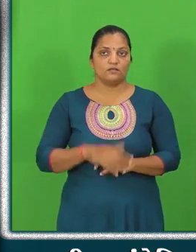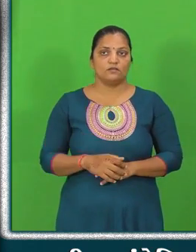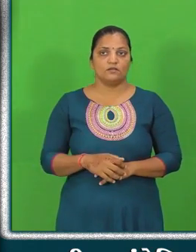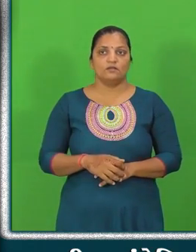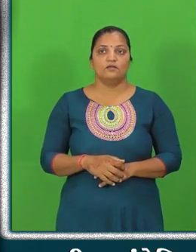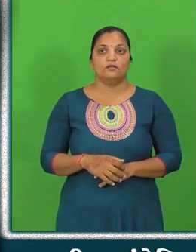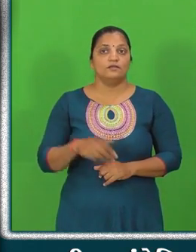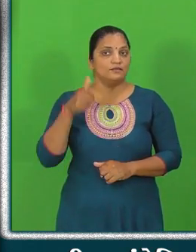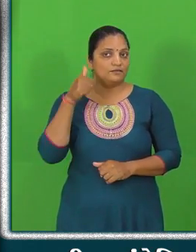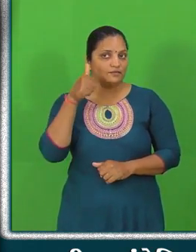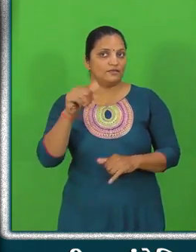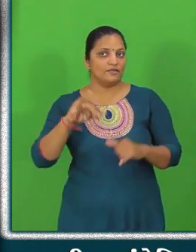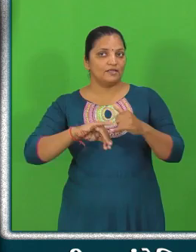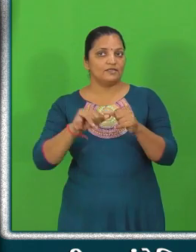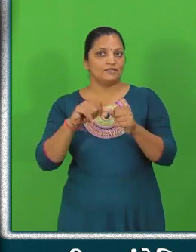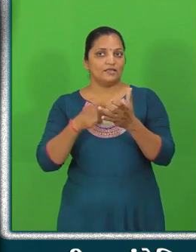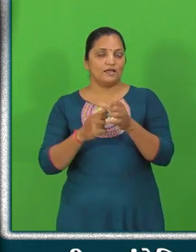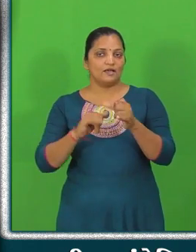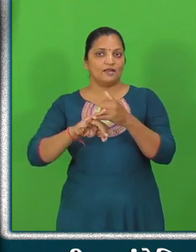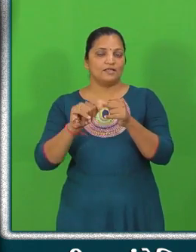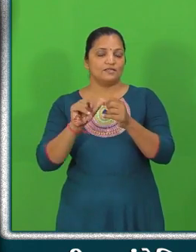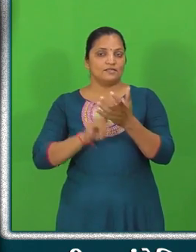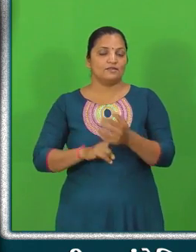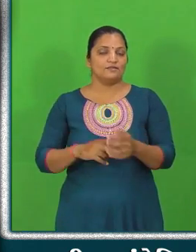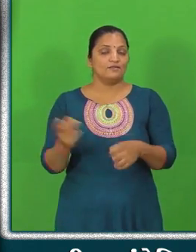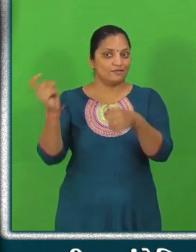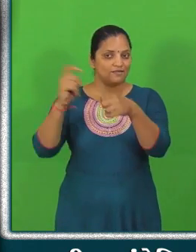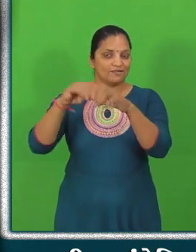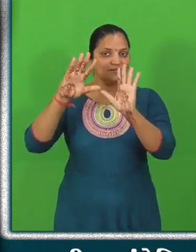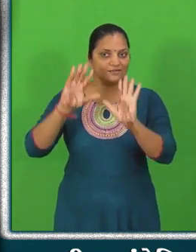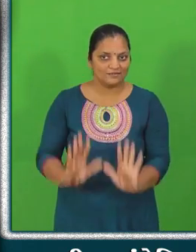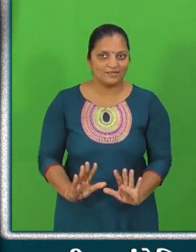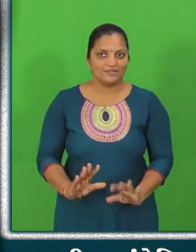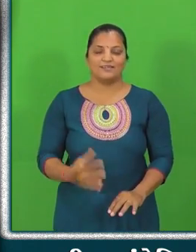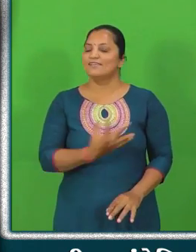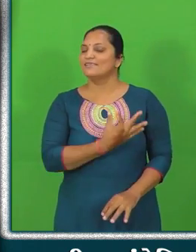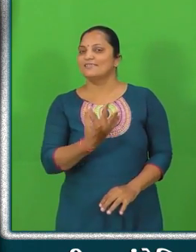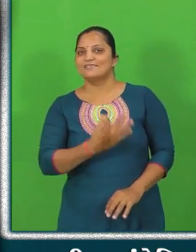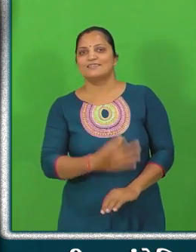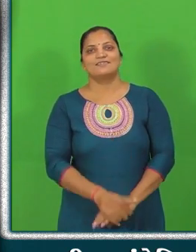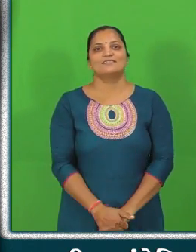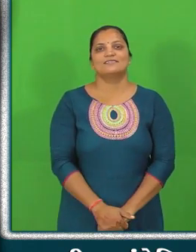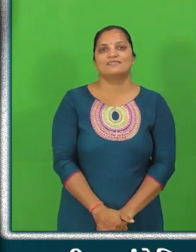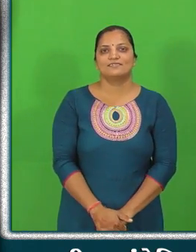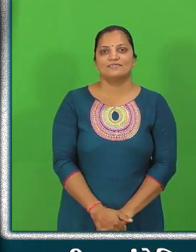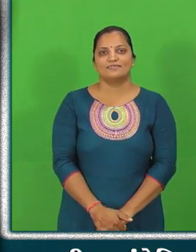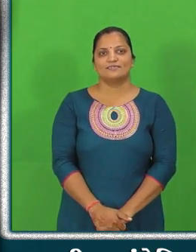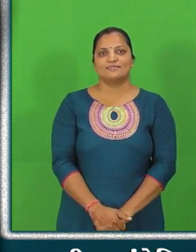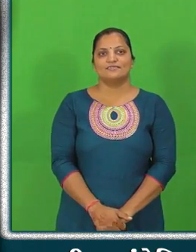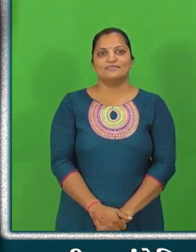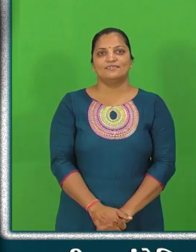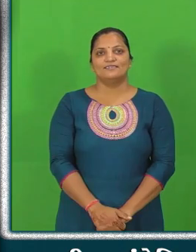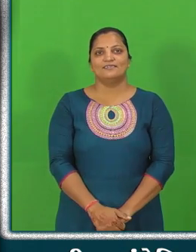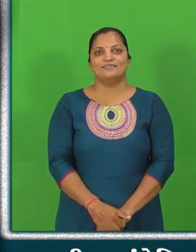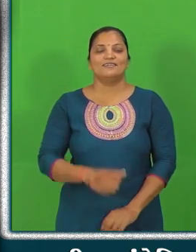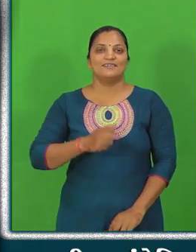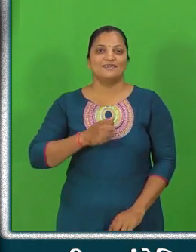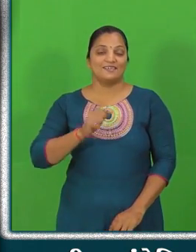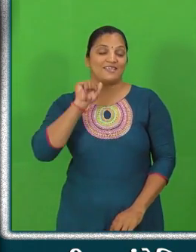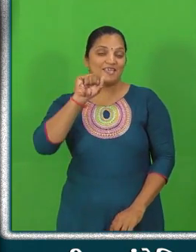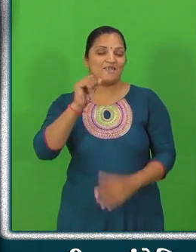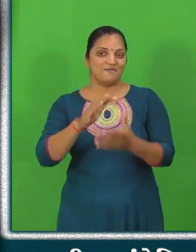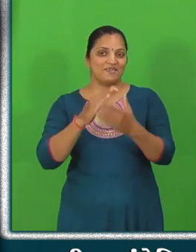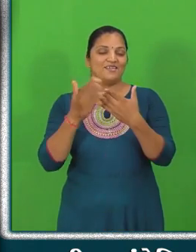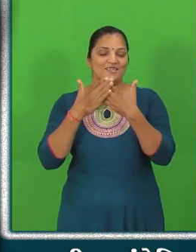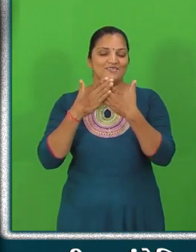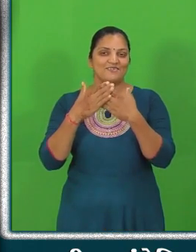આપણે જોઈશું, વાહ સરસાવ હાઈસ્કૂલથી હાજર છે, વેરી ગુડ, સરસ। એટલા માટે મારી શાળાની